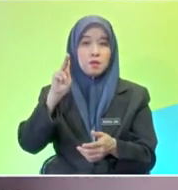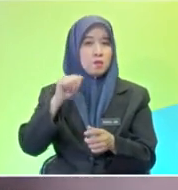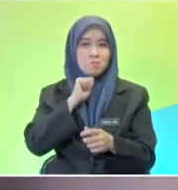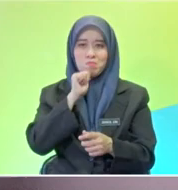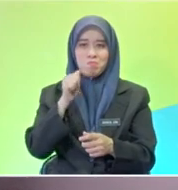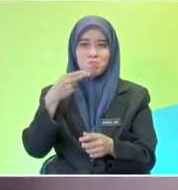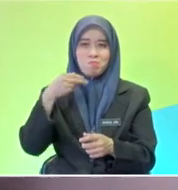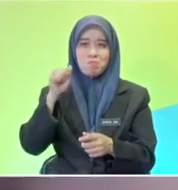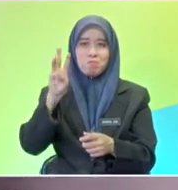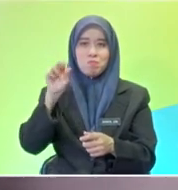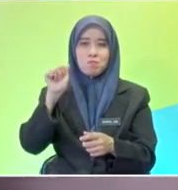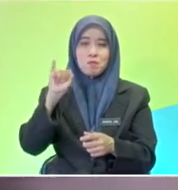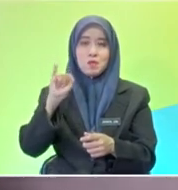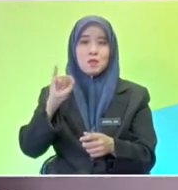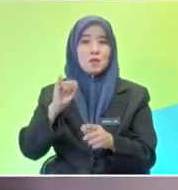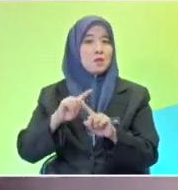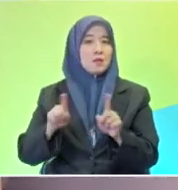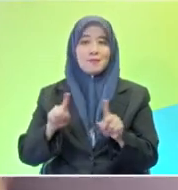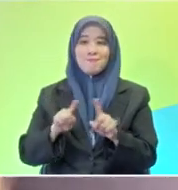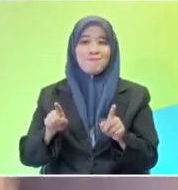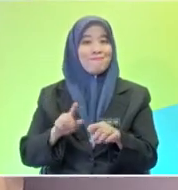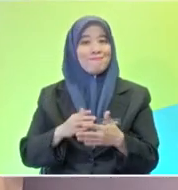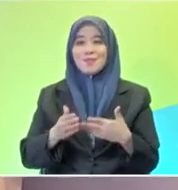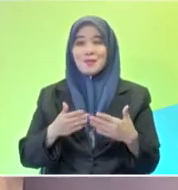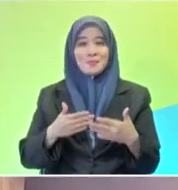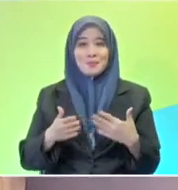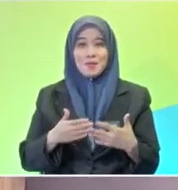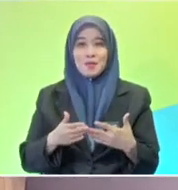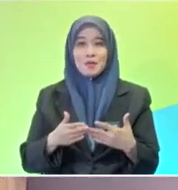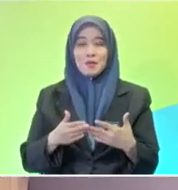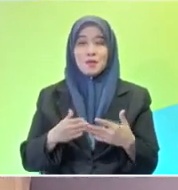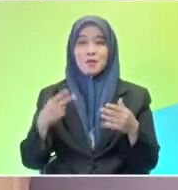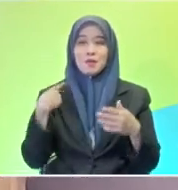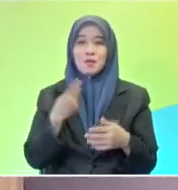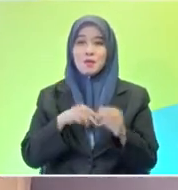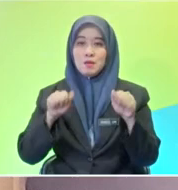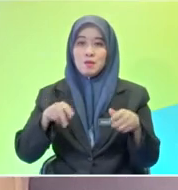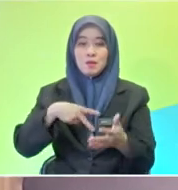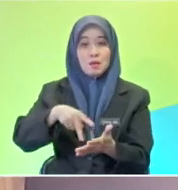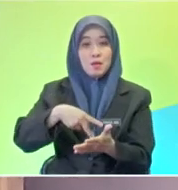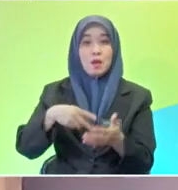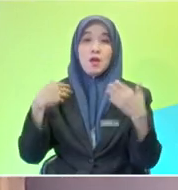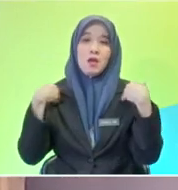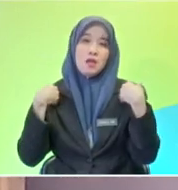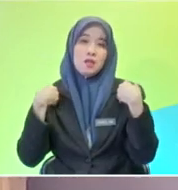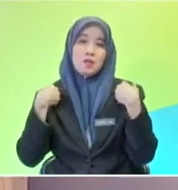kita boleh menari Hawaii lah juga. Okey, cikgu. Tapi menari-nari pun, cikgu, kita ada soalan